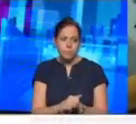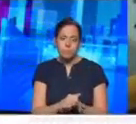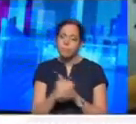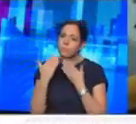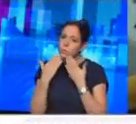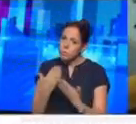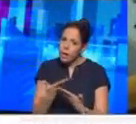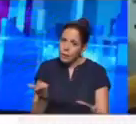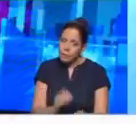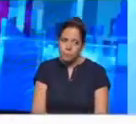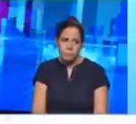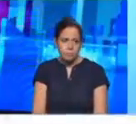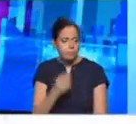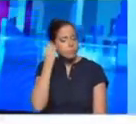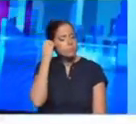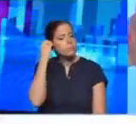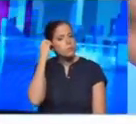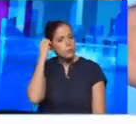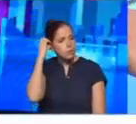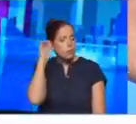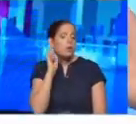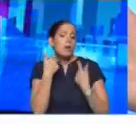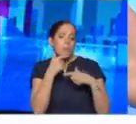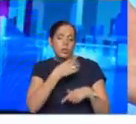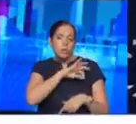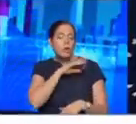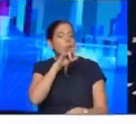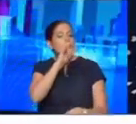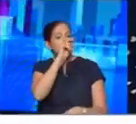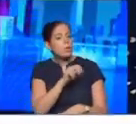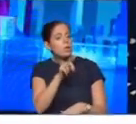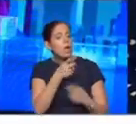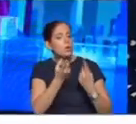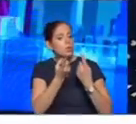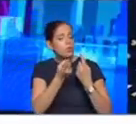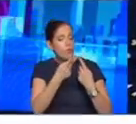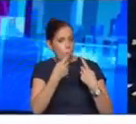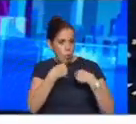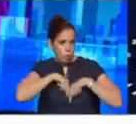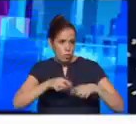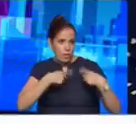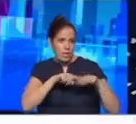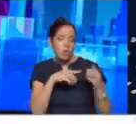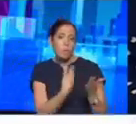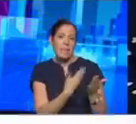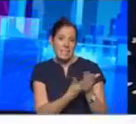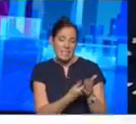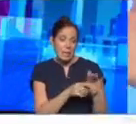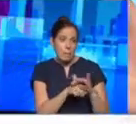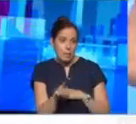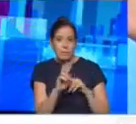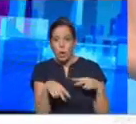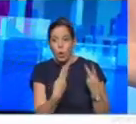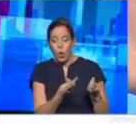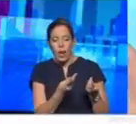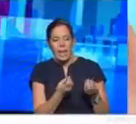תודה רבה לכם. כן, פרשנים שלנו, ציון, אתה כאמור יושב ראש הוועדה המייעצת לפליטים, אז אתה לא ממש יכול להתבטא בנושא